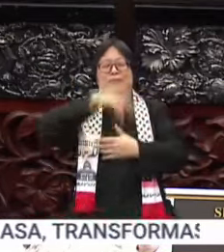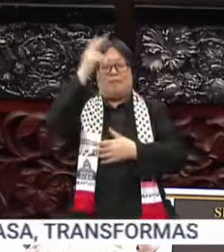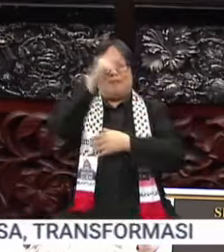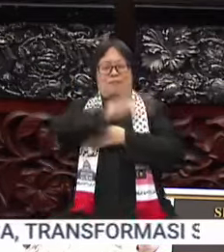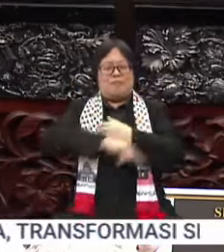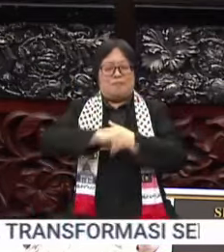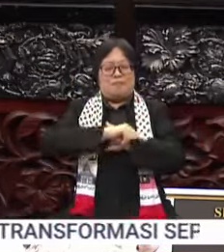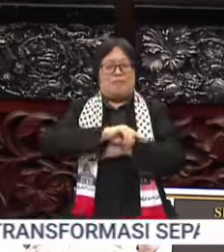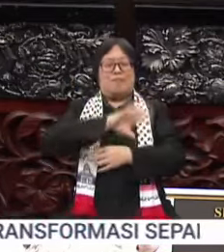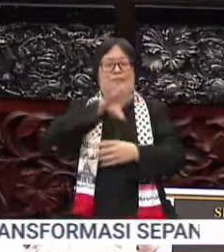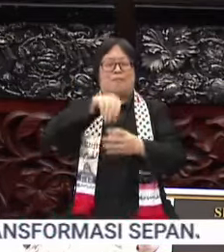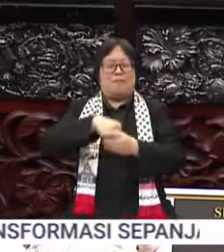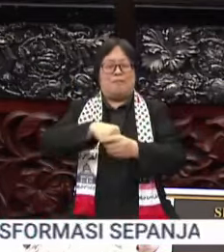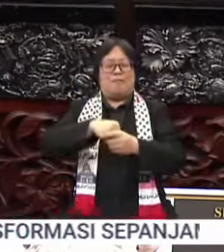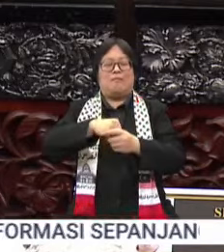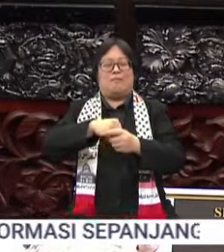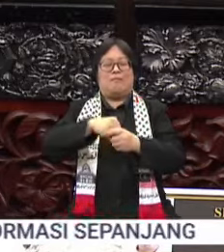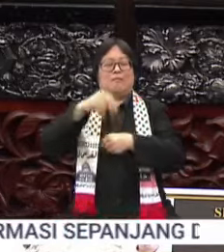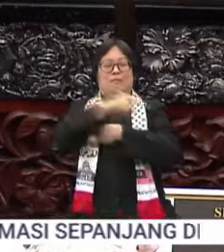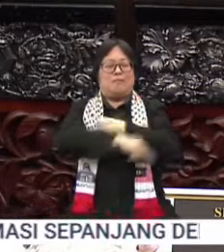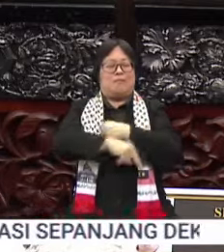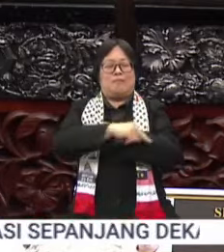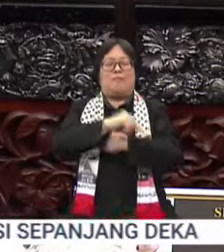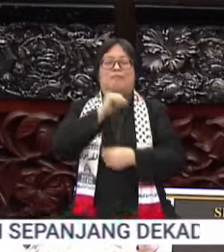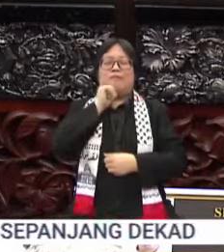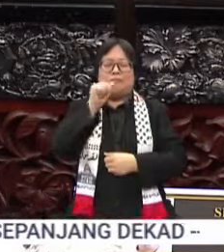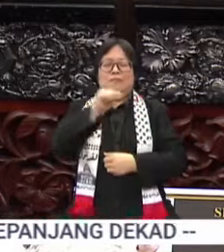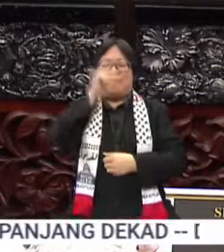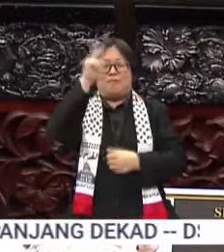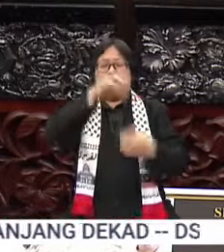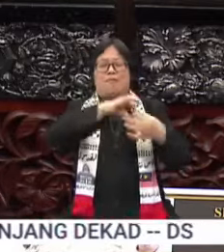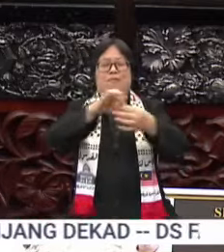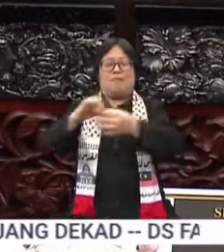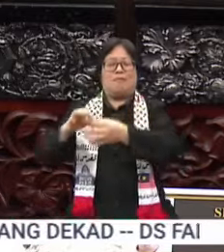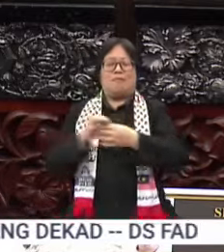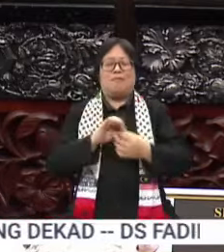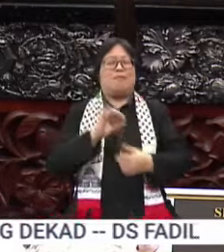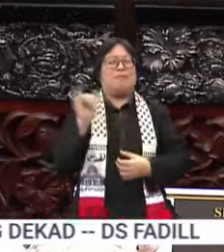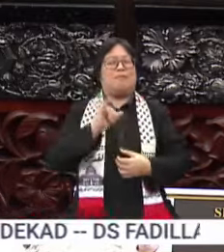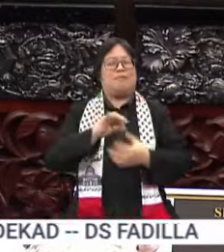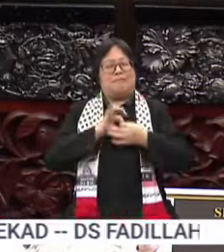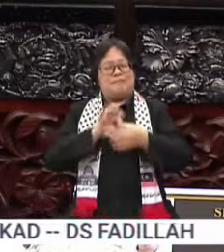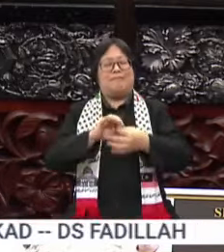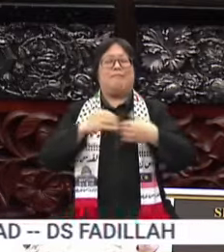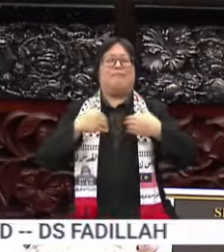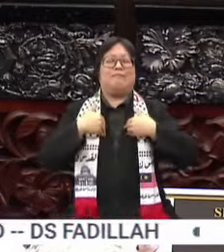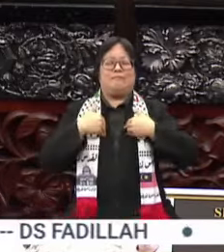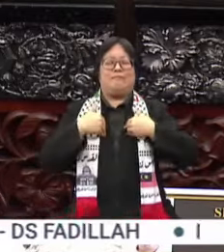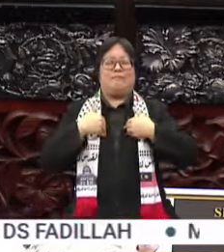termasuk negeri-negeri yang bukan daripada kajan perpaduan juga memberi